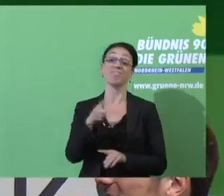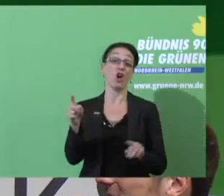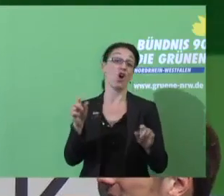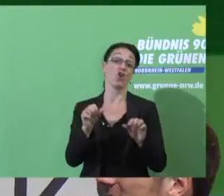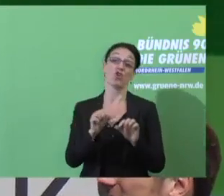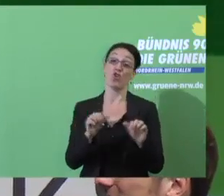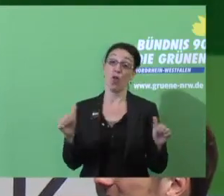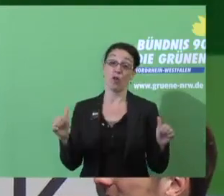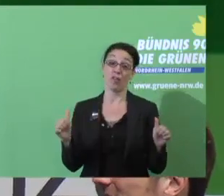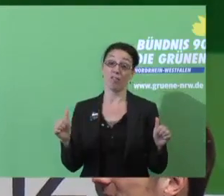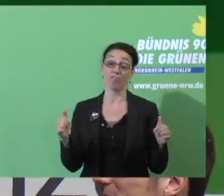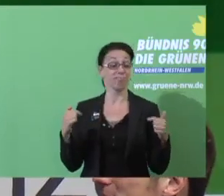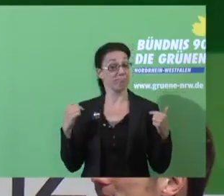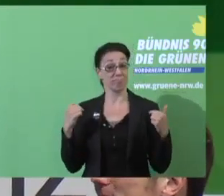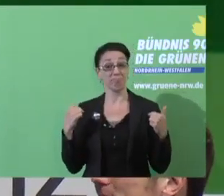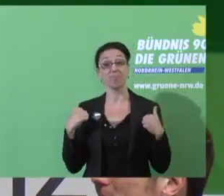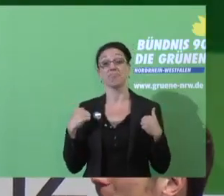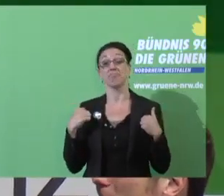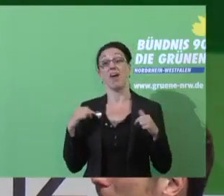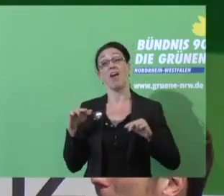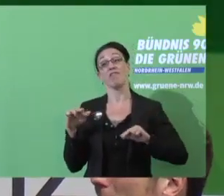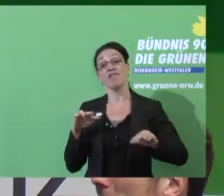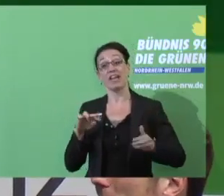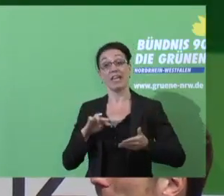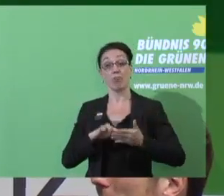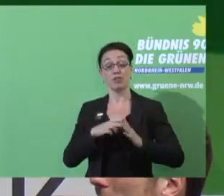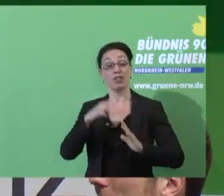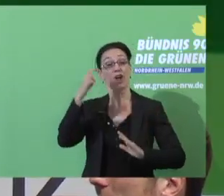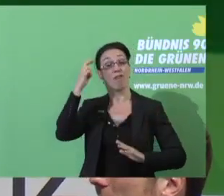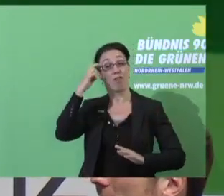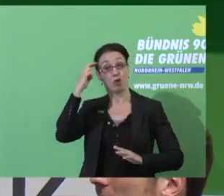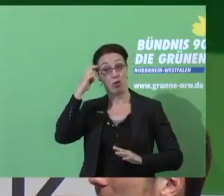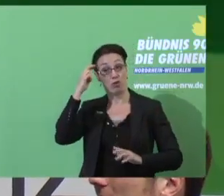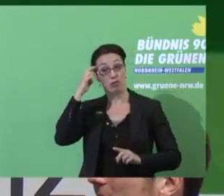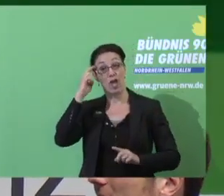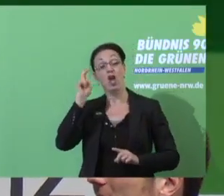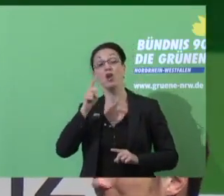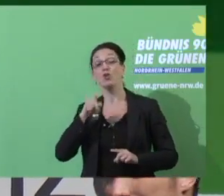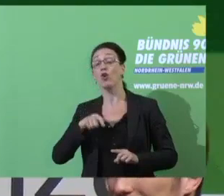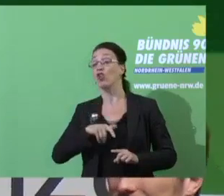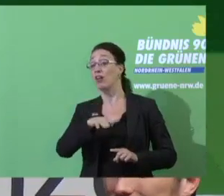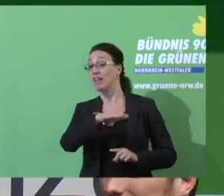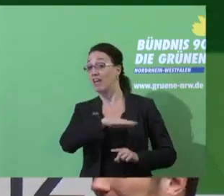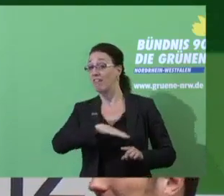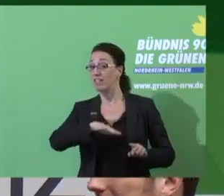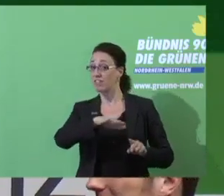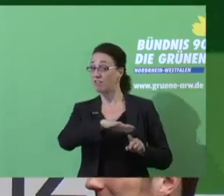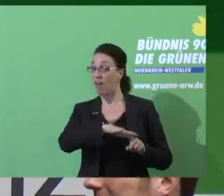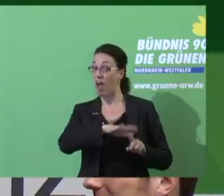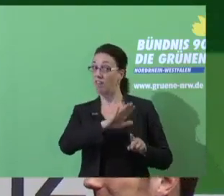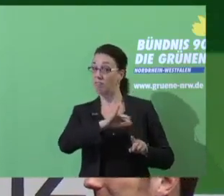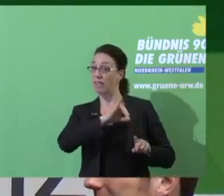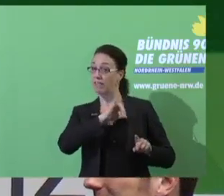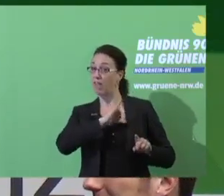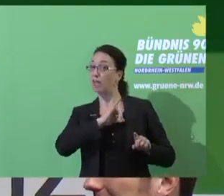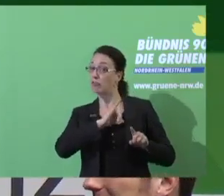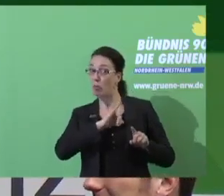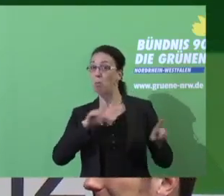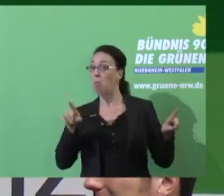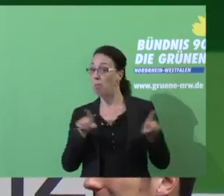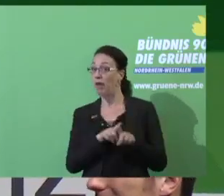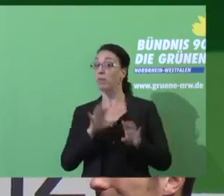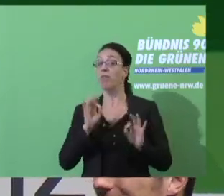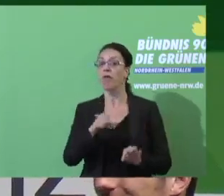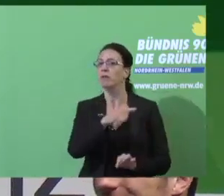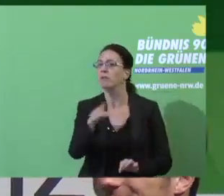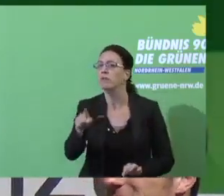sich vernünftige Verkehrspolitik und zumindest die Interessen der NRW-Grünen decken. Wenn ihr mal was Unvernünftiges habt, dann müsst ihr